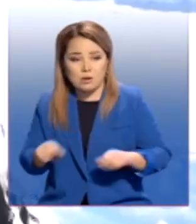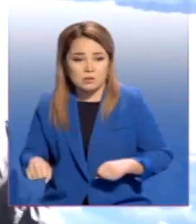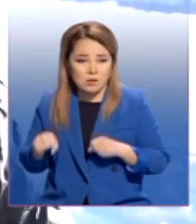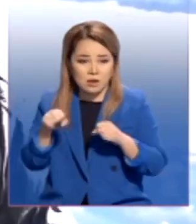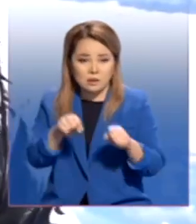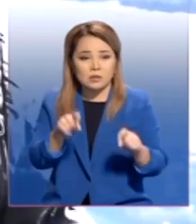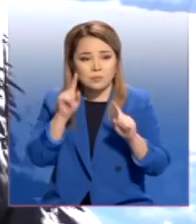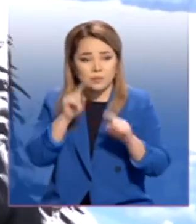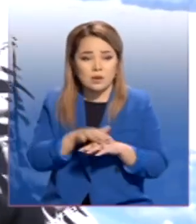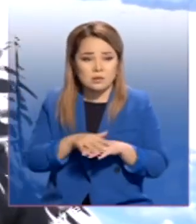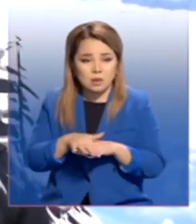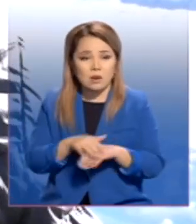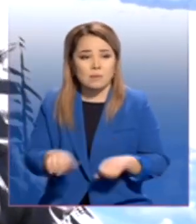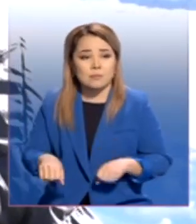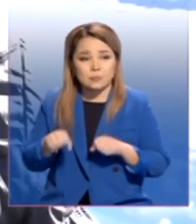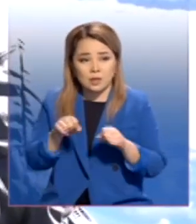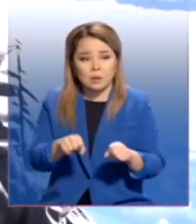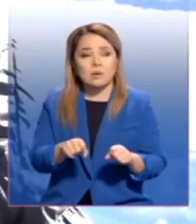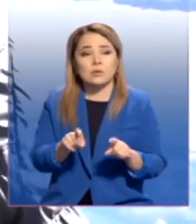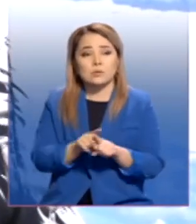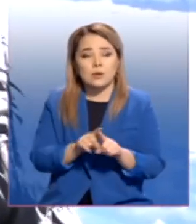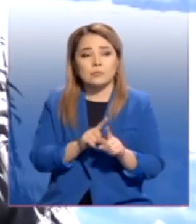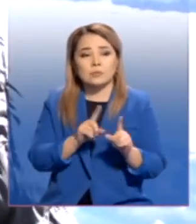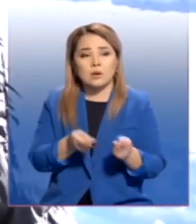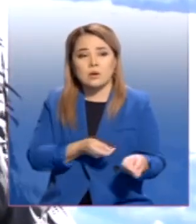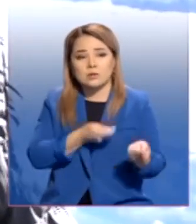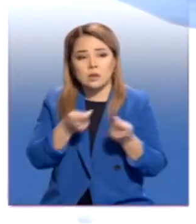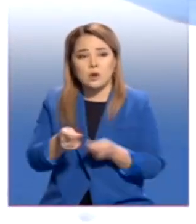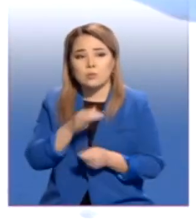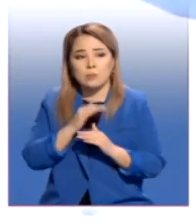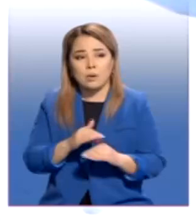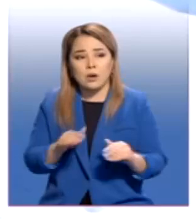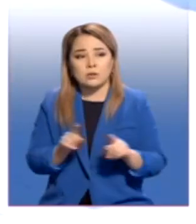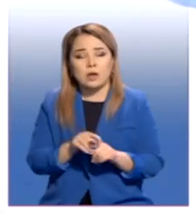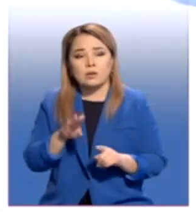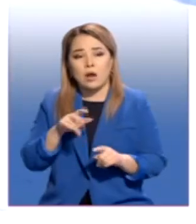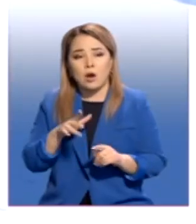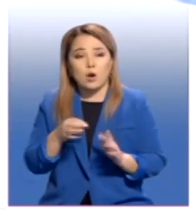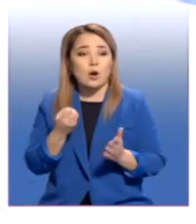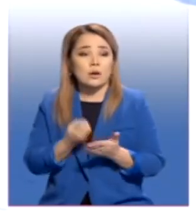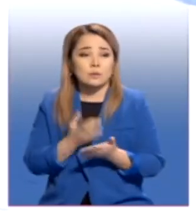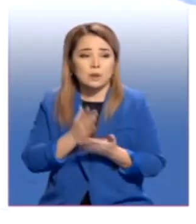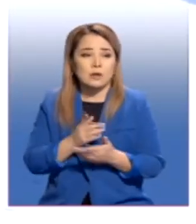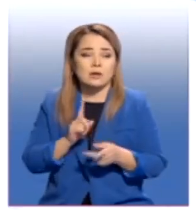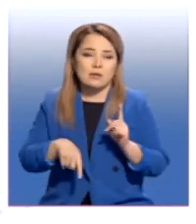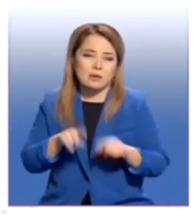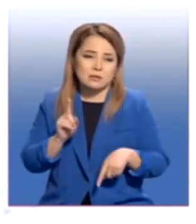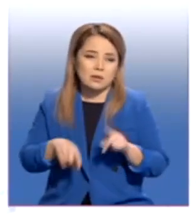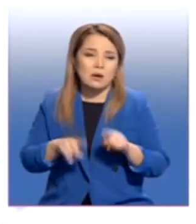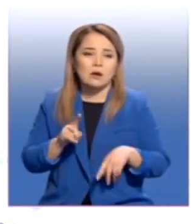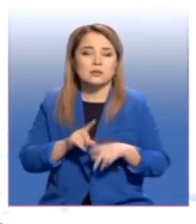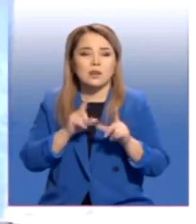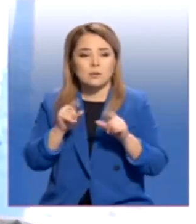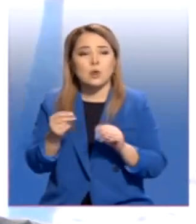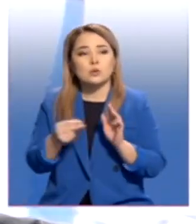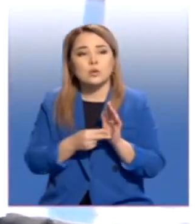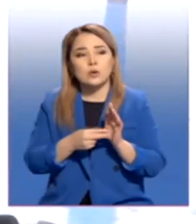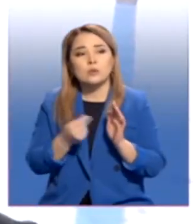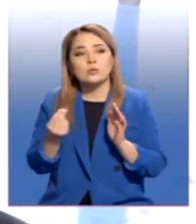бар. Апарамыз, апаратын затымыз болады балаларымызға. Тальго қымбатырақ. Редко барамыз тальгомен. Қанша